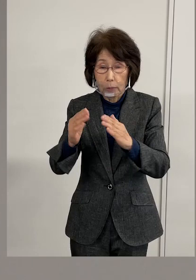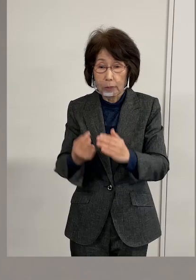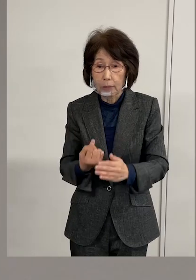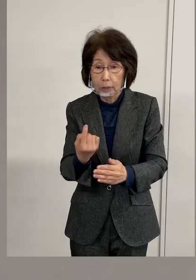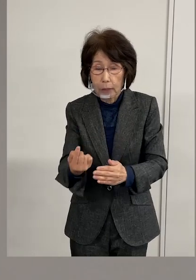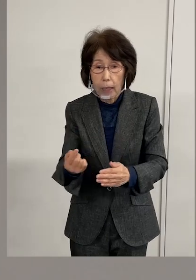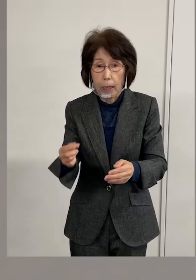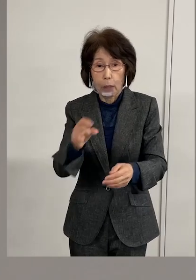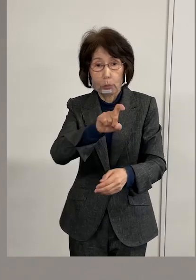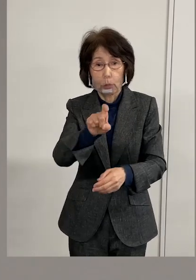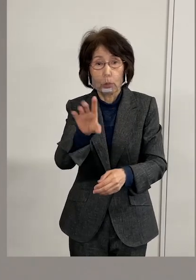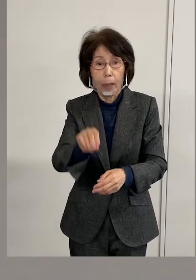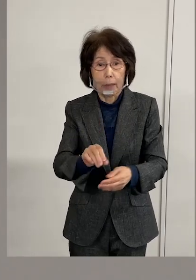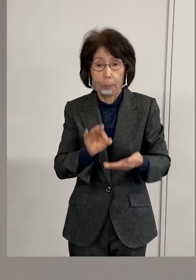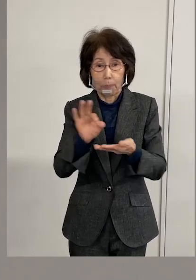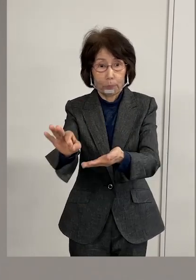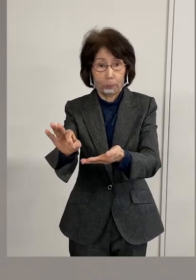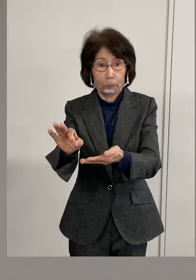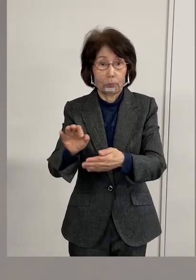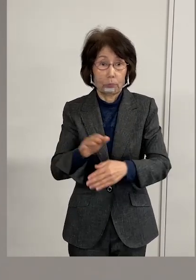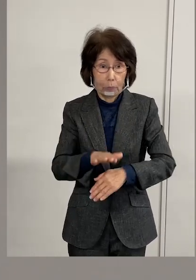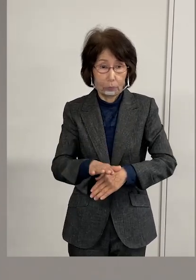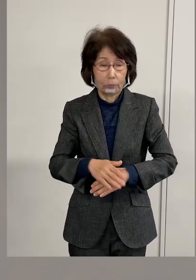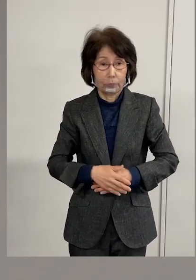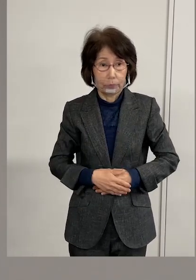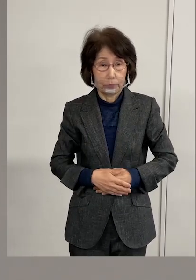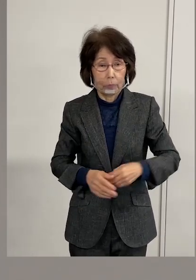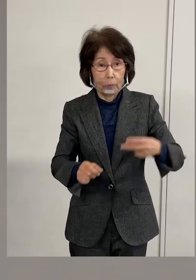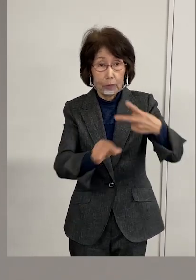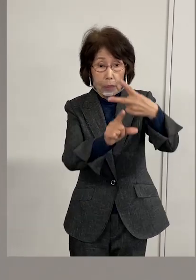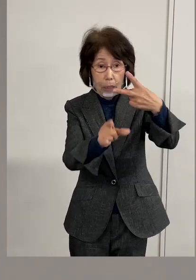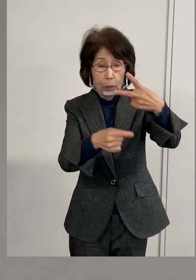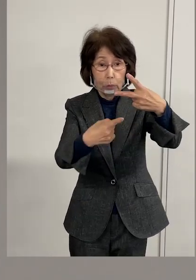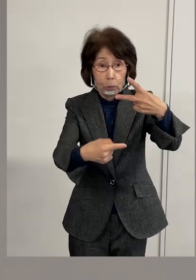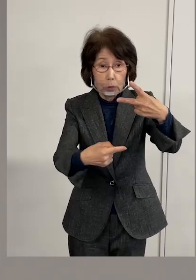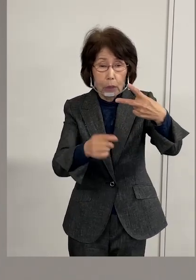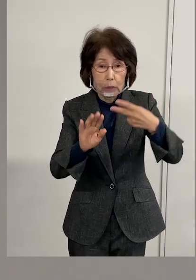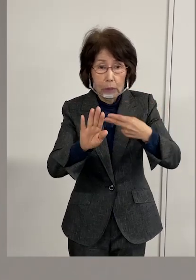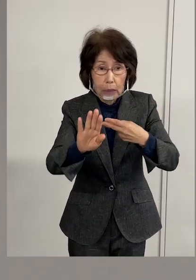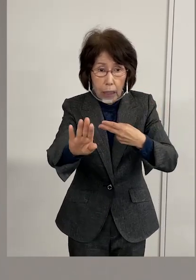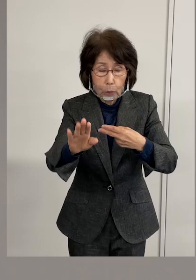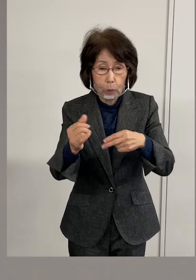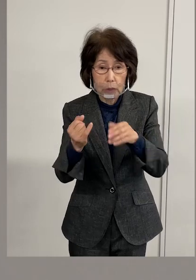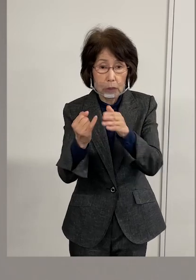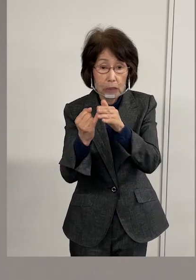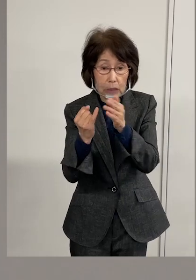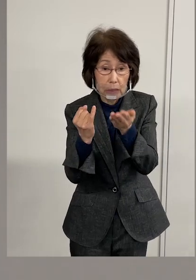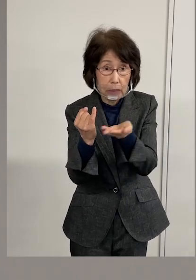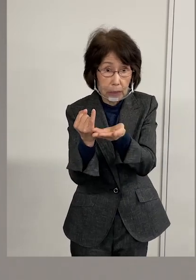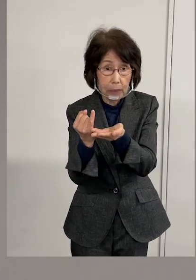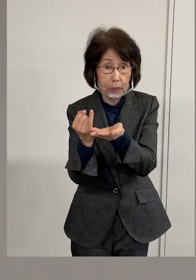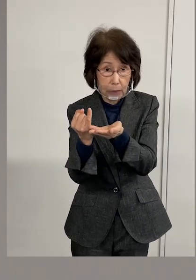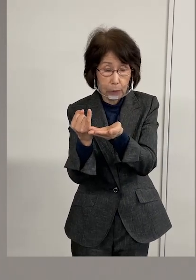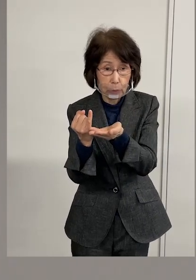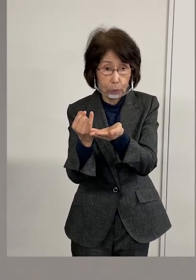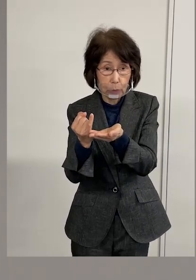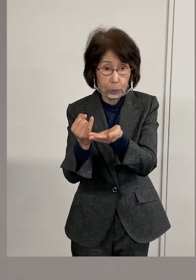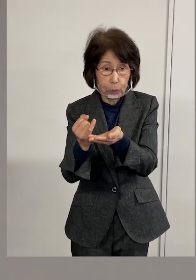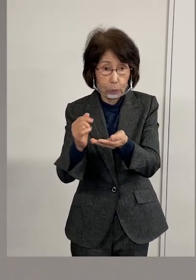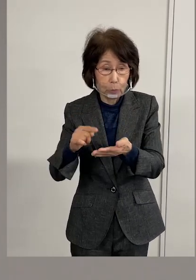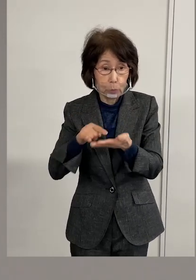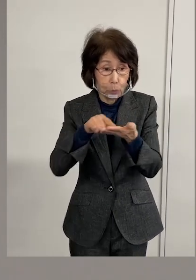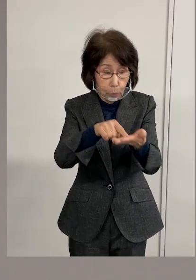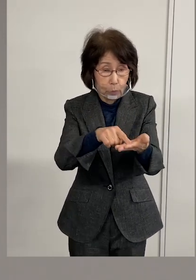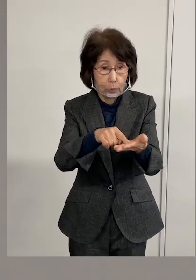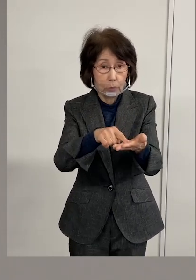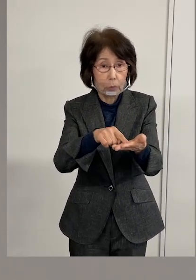で、準備をしたいと思っております。で、2月1日以降に妊娠届をする場合ですけれども、